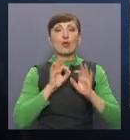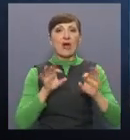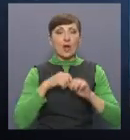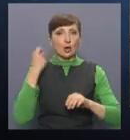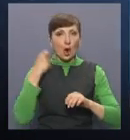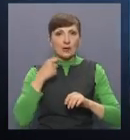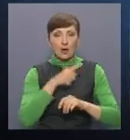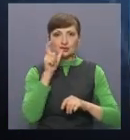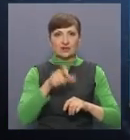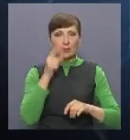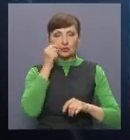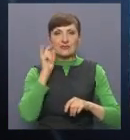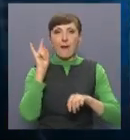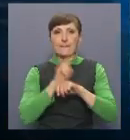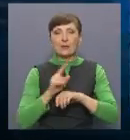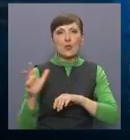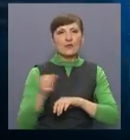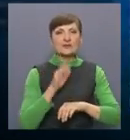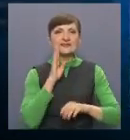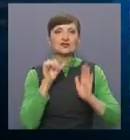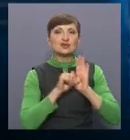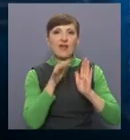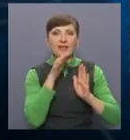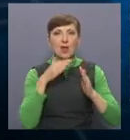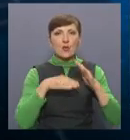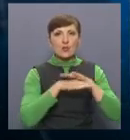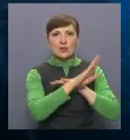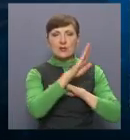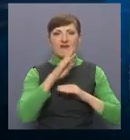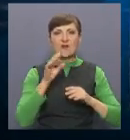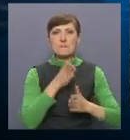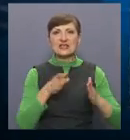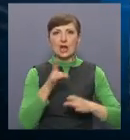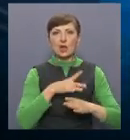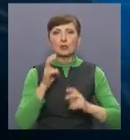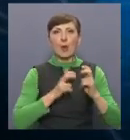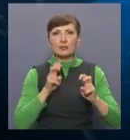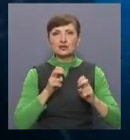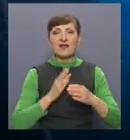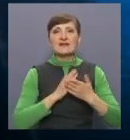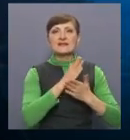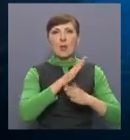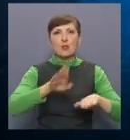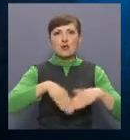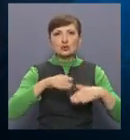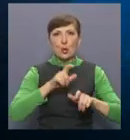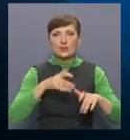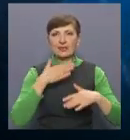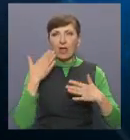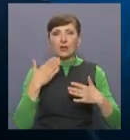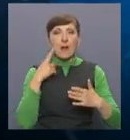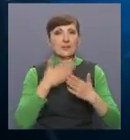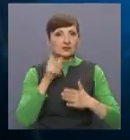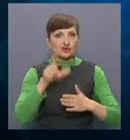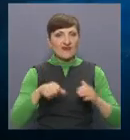ролика, подозреваемый обманом увел 6-летнюю девочку из дома в микрорайоне Промышленный и направлялся в сторону безлюдного пустыря.